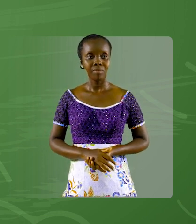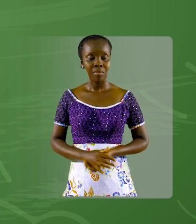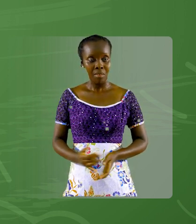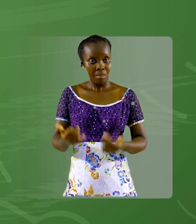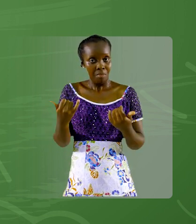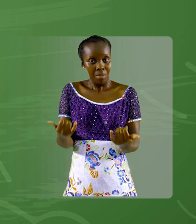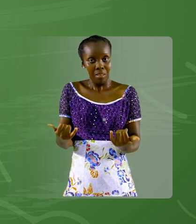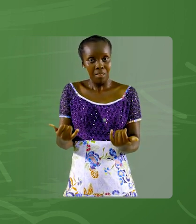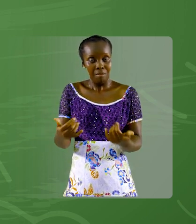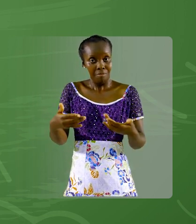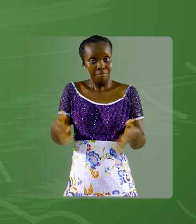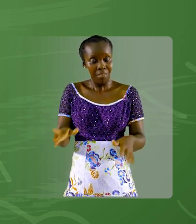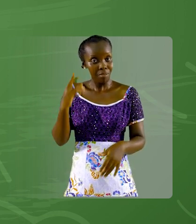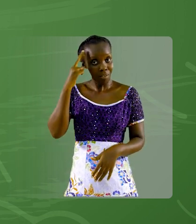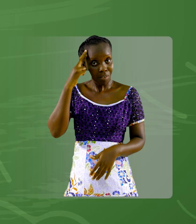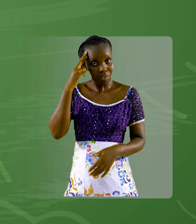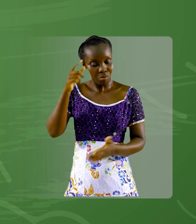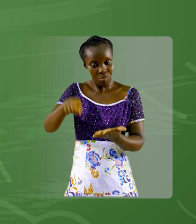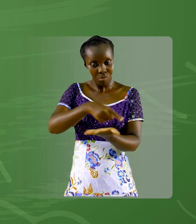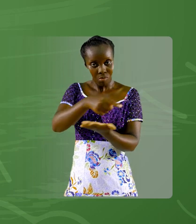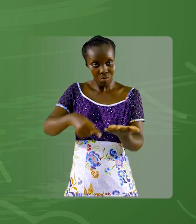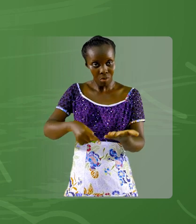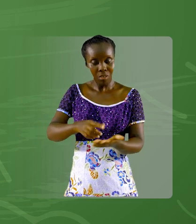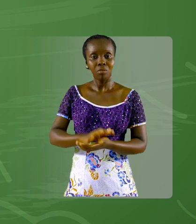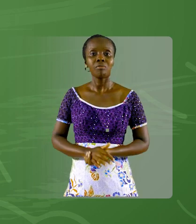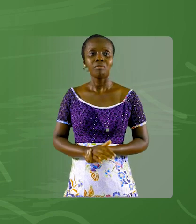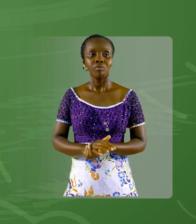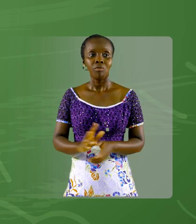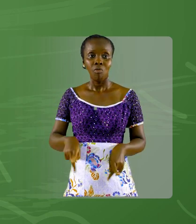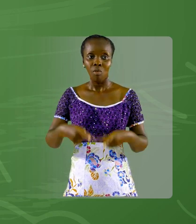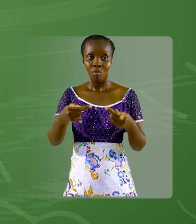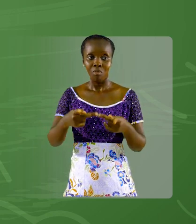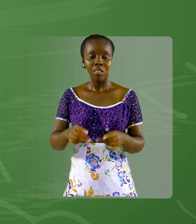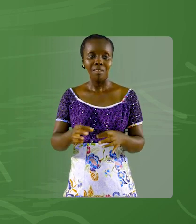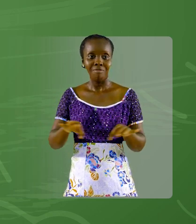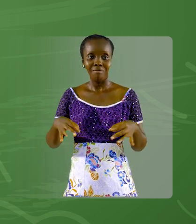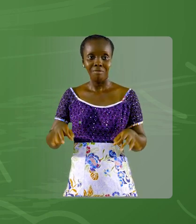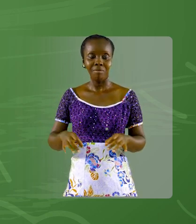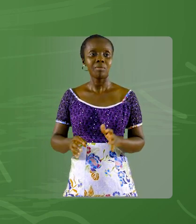Nous passons à la correction pour vous proposer quelques phrases.